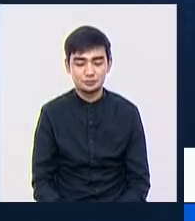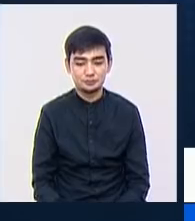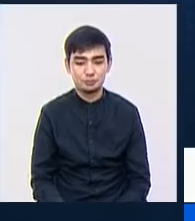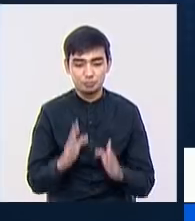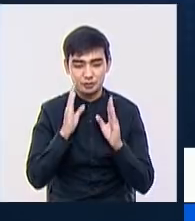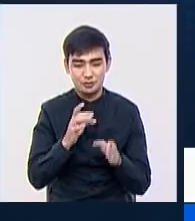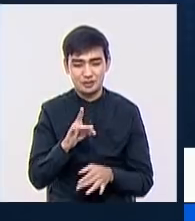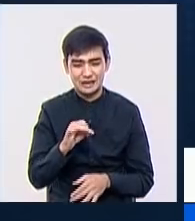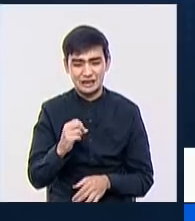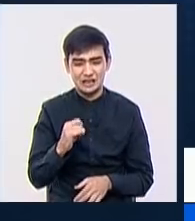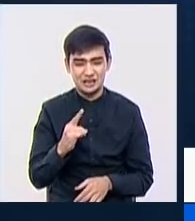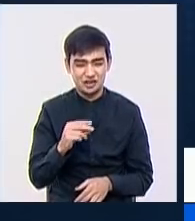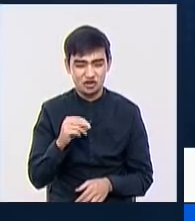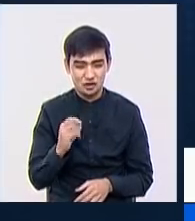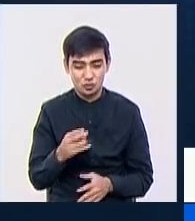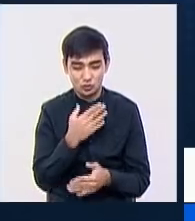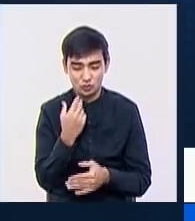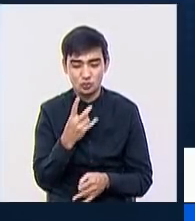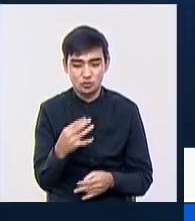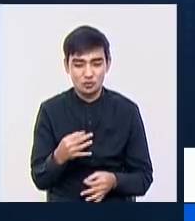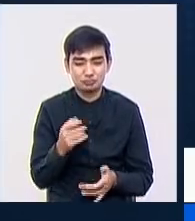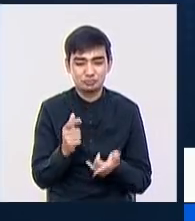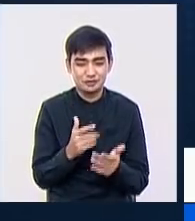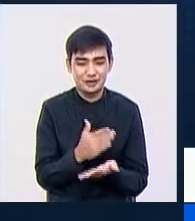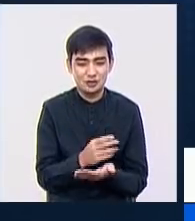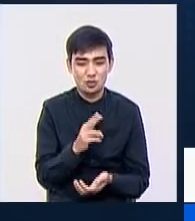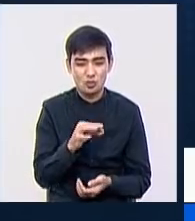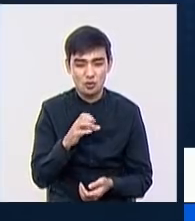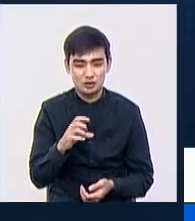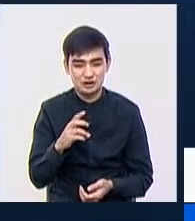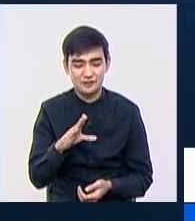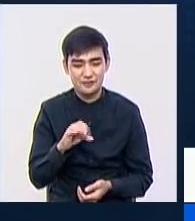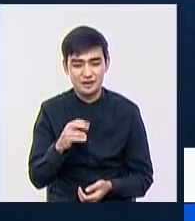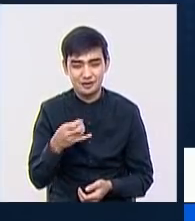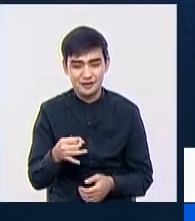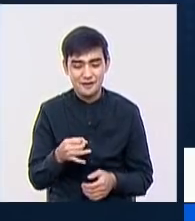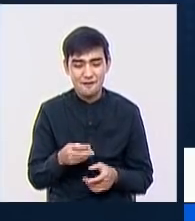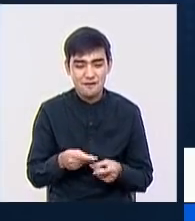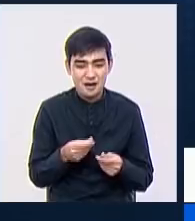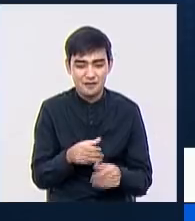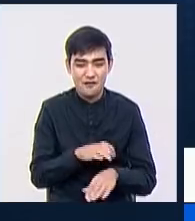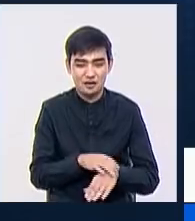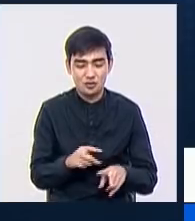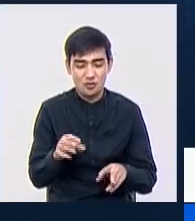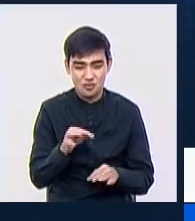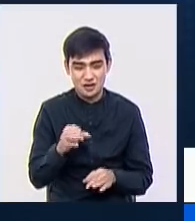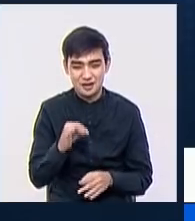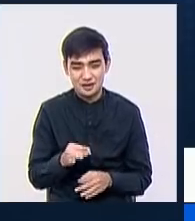Прямых рычагов нету, но существуют, так скажем, косвенные факторы влияния. Это стимулирование спроса или,